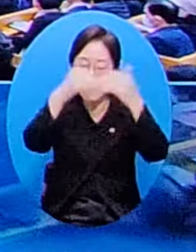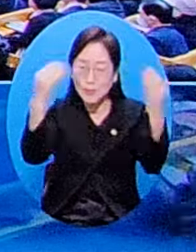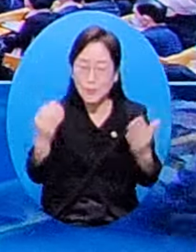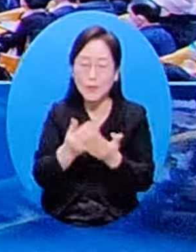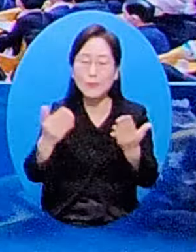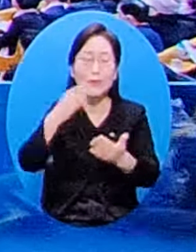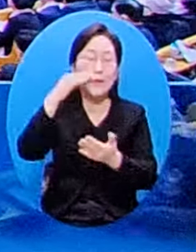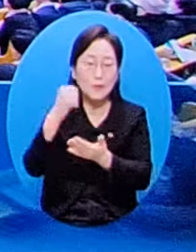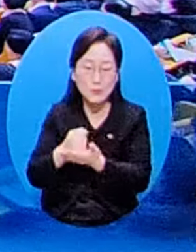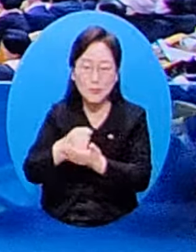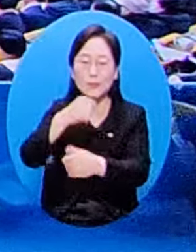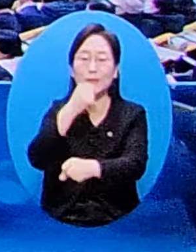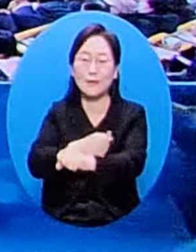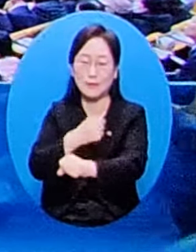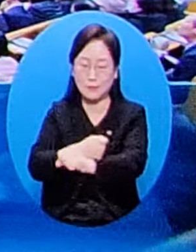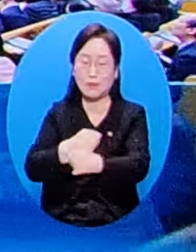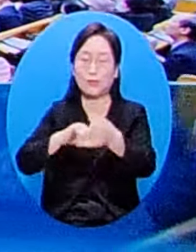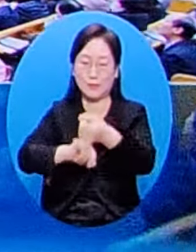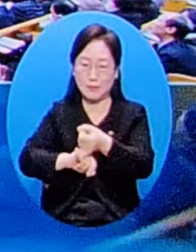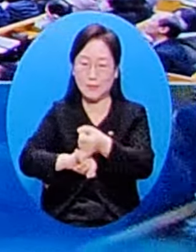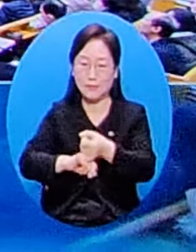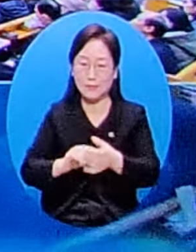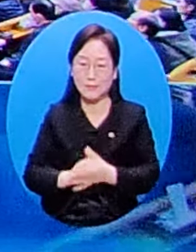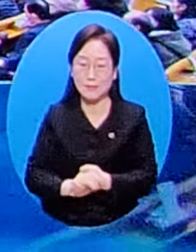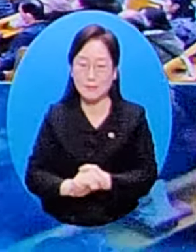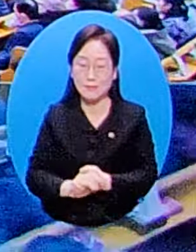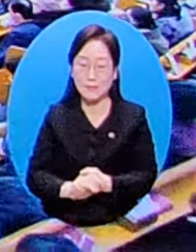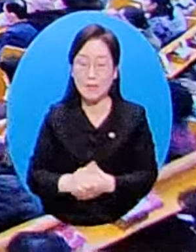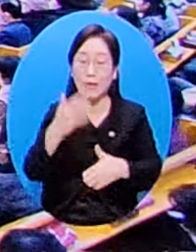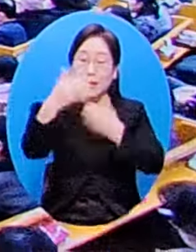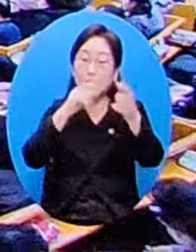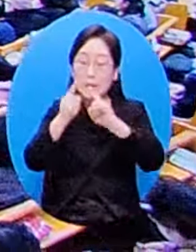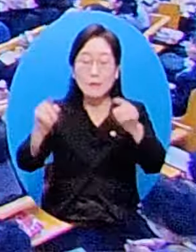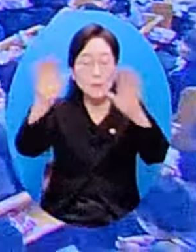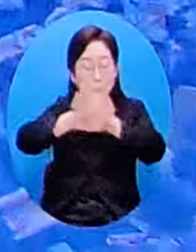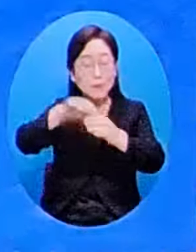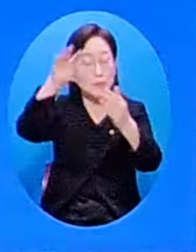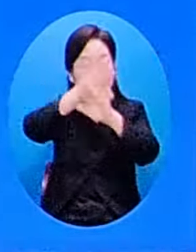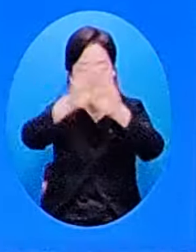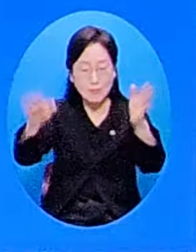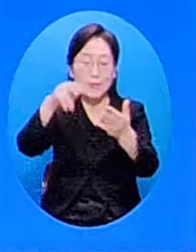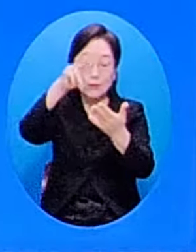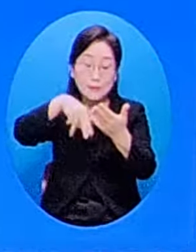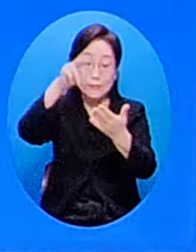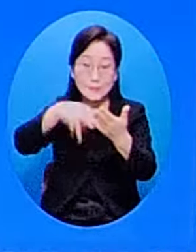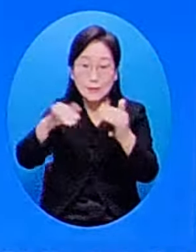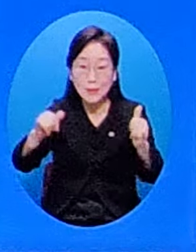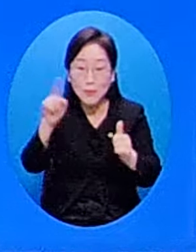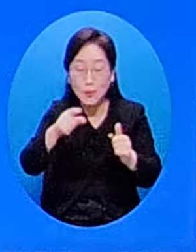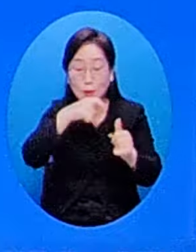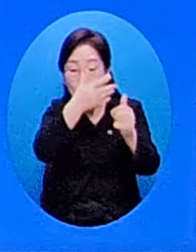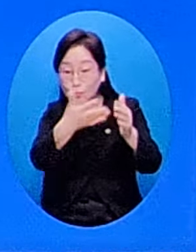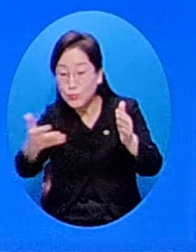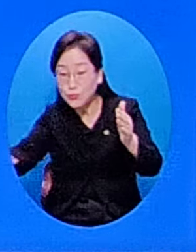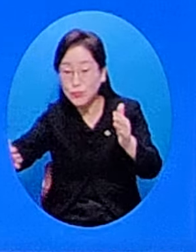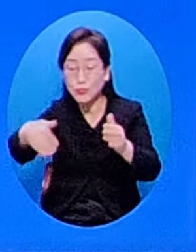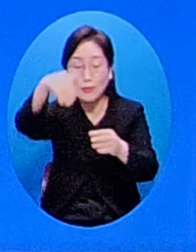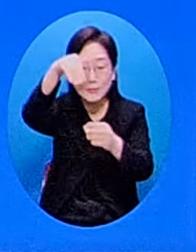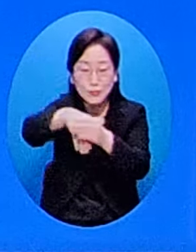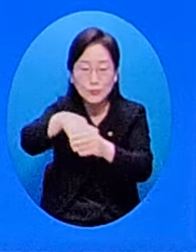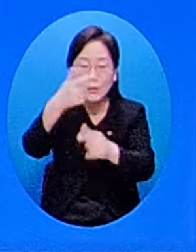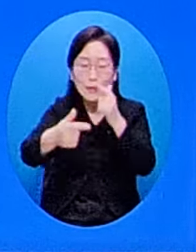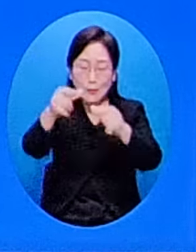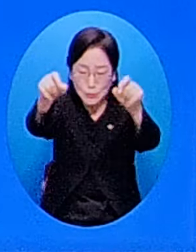다 형통하리로다. 말씀을 주여로 묵상하는 사람들은 시냇가에 심겨진 나무의 축복을